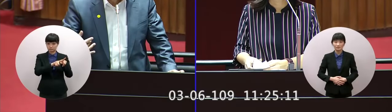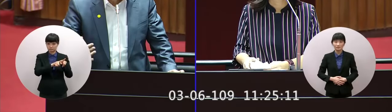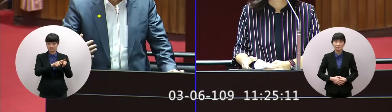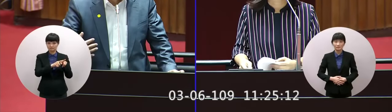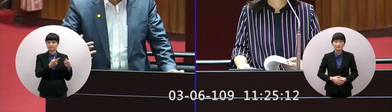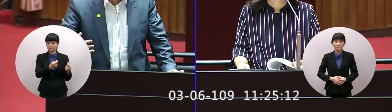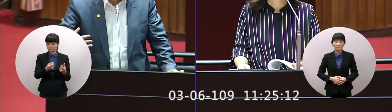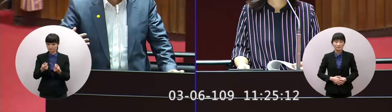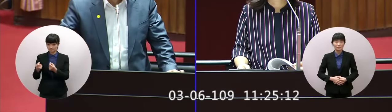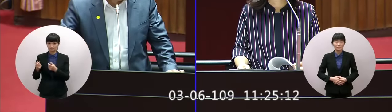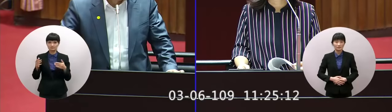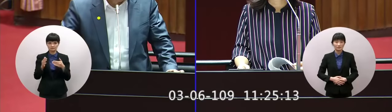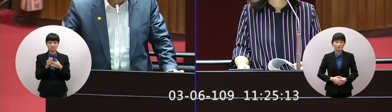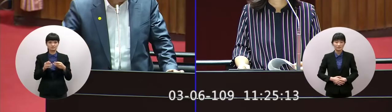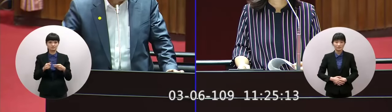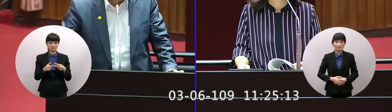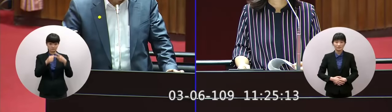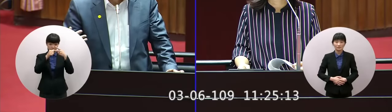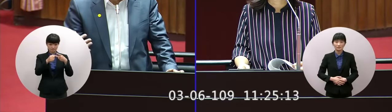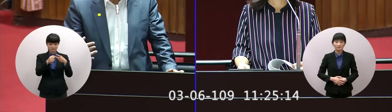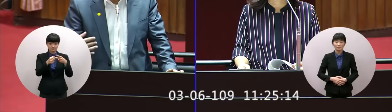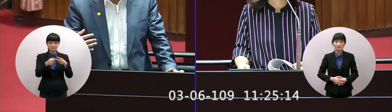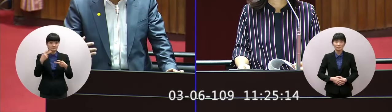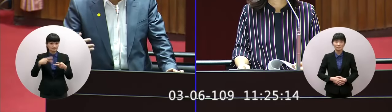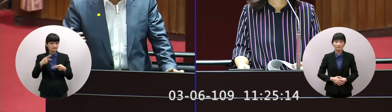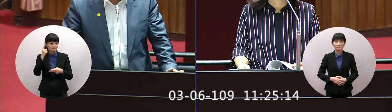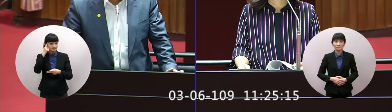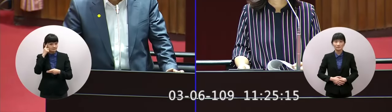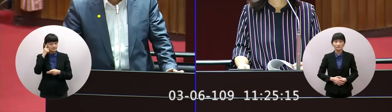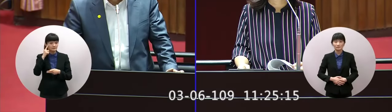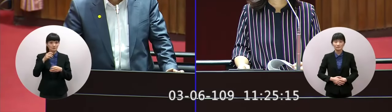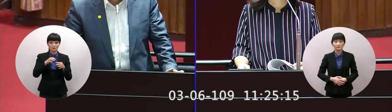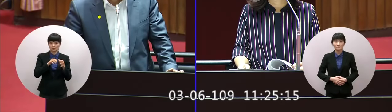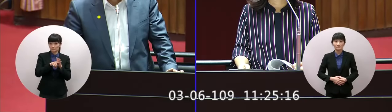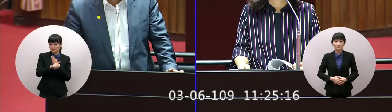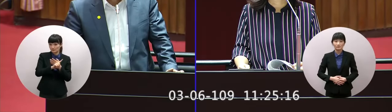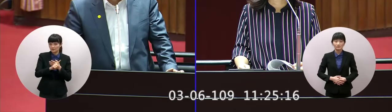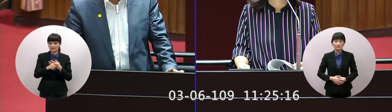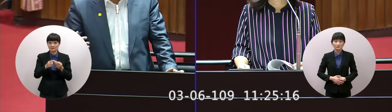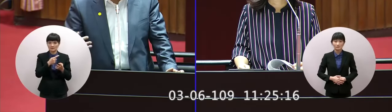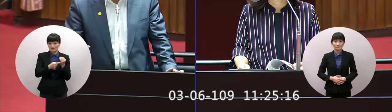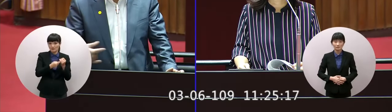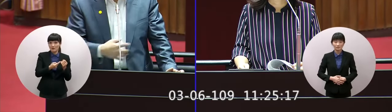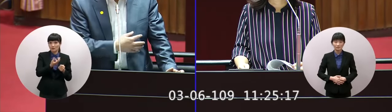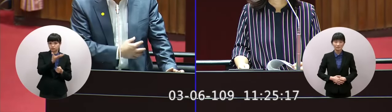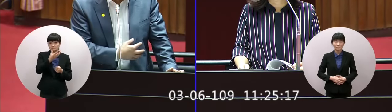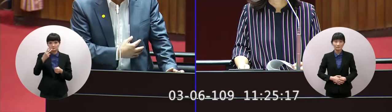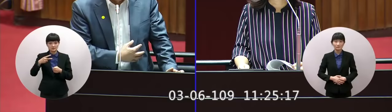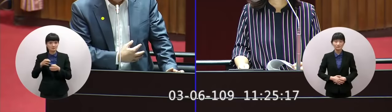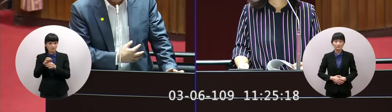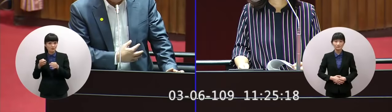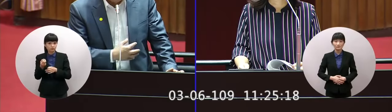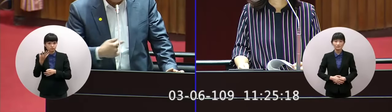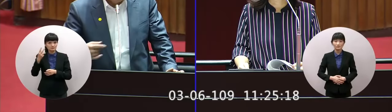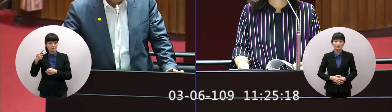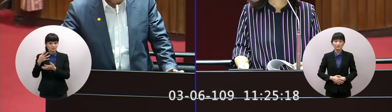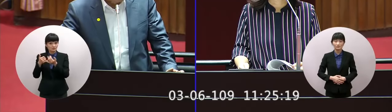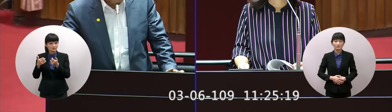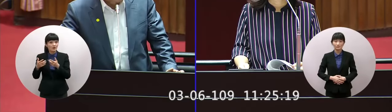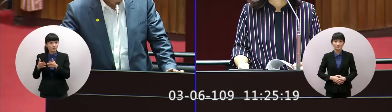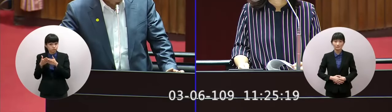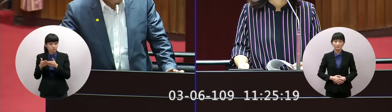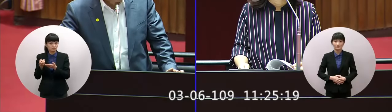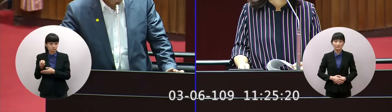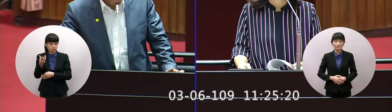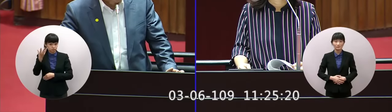后第二部分会增加一个专业的量。还有这个经济的量，企业界要的量，第三个是学生的量。